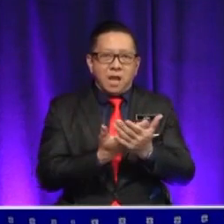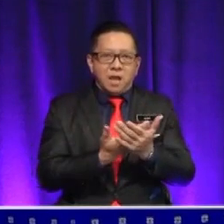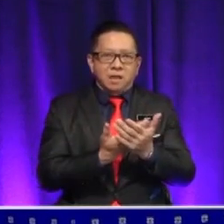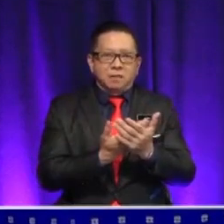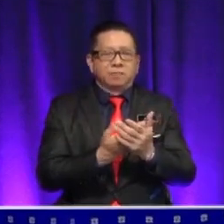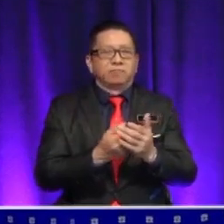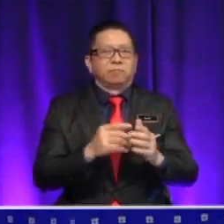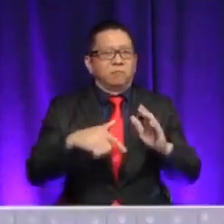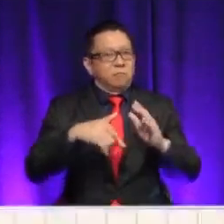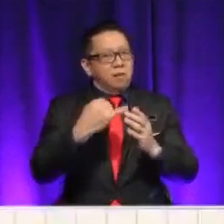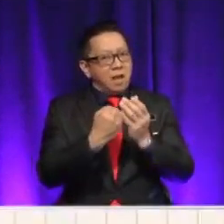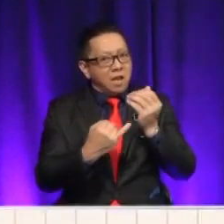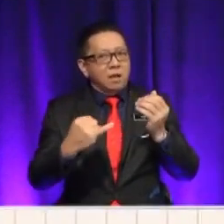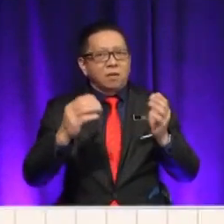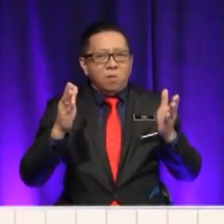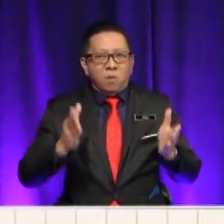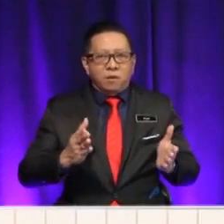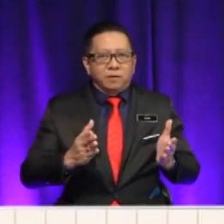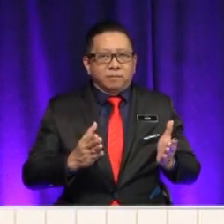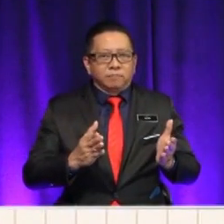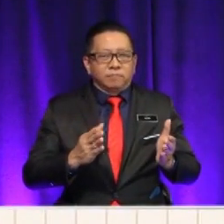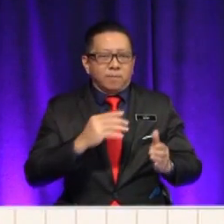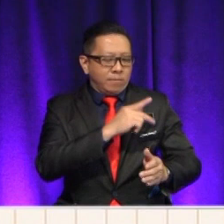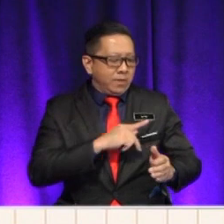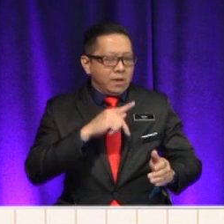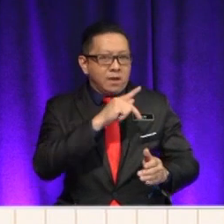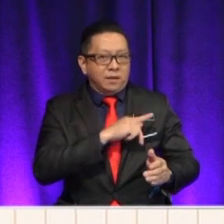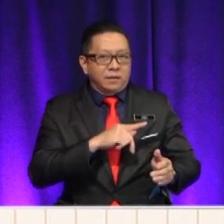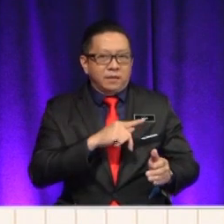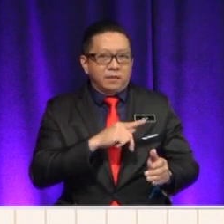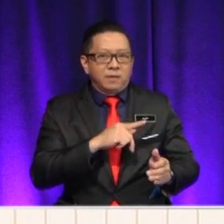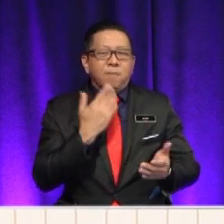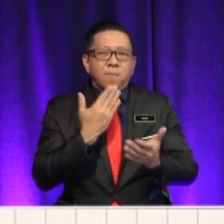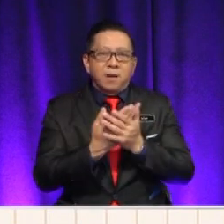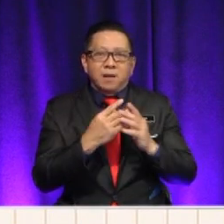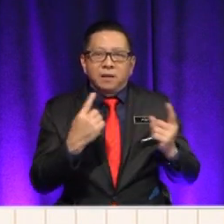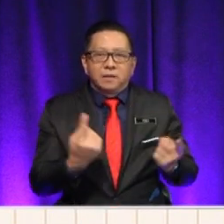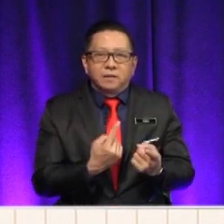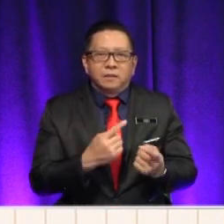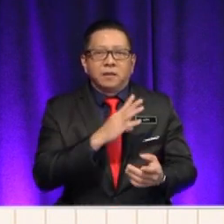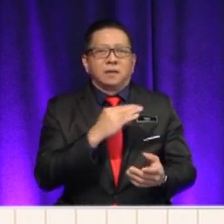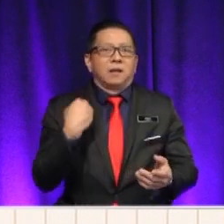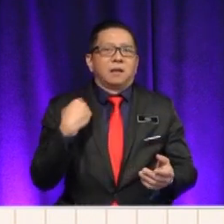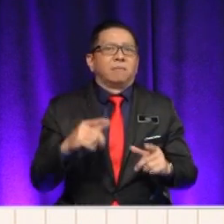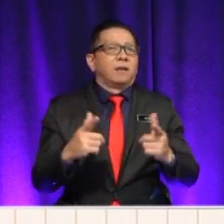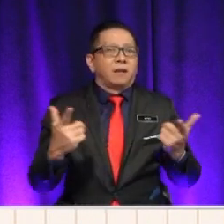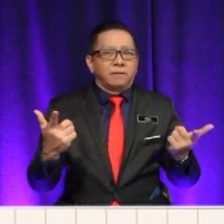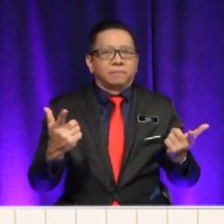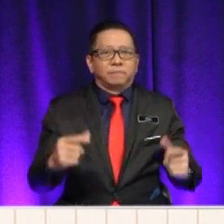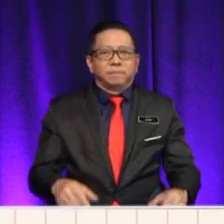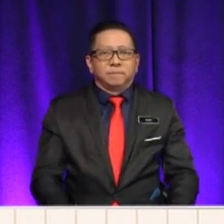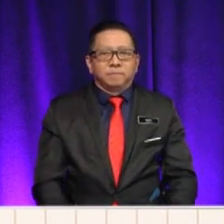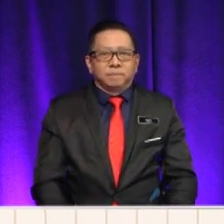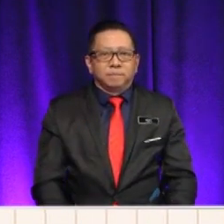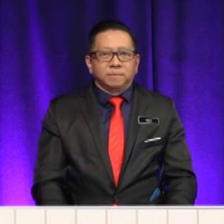prihatin, bertanggungjawab, tolong menolong walaupun berbeza agama dan juga budaya. Okey, Cikgu